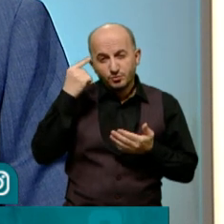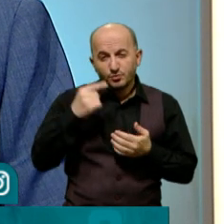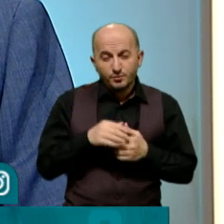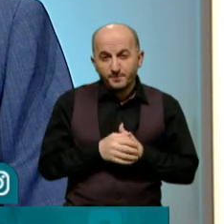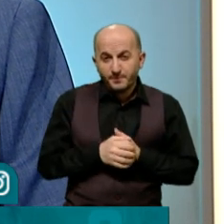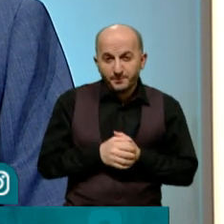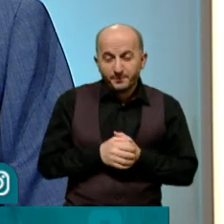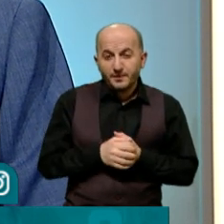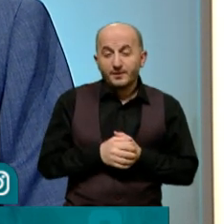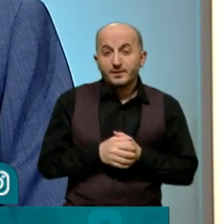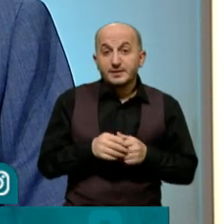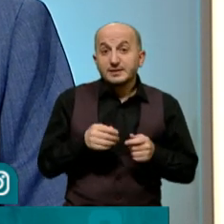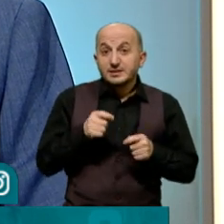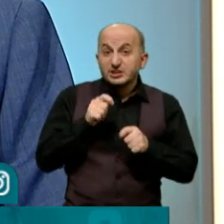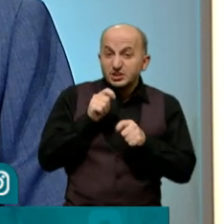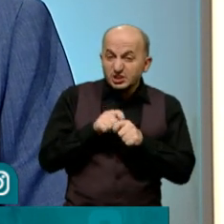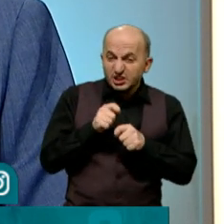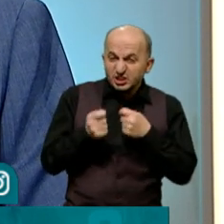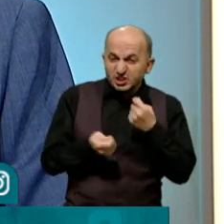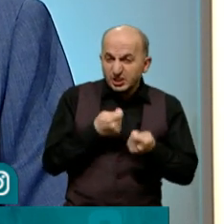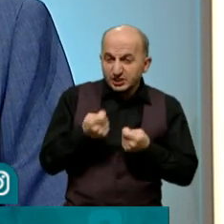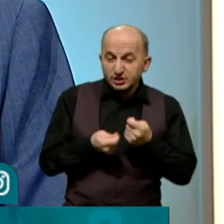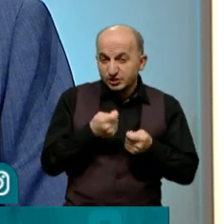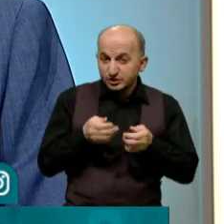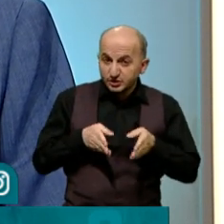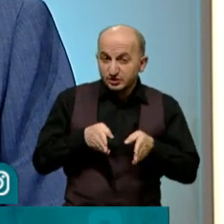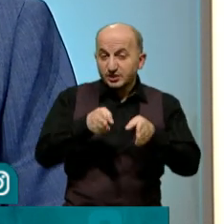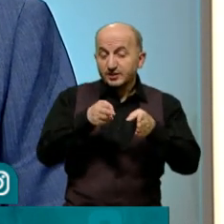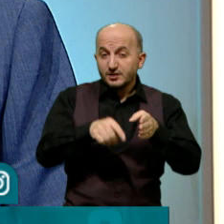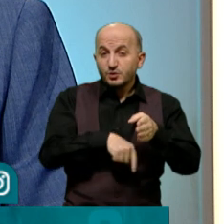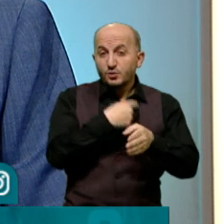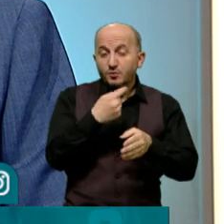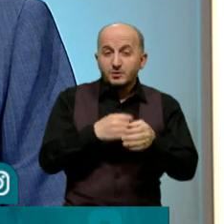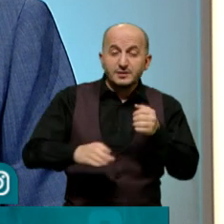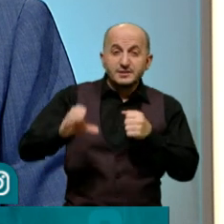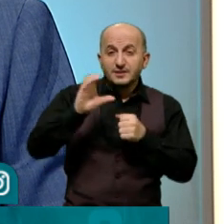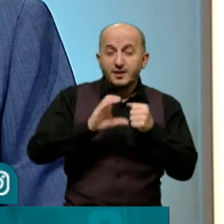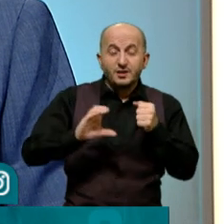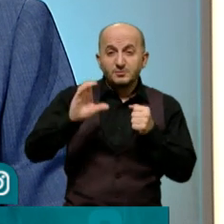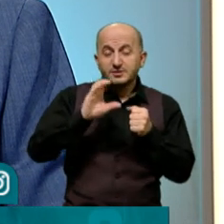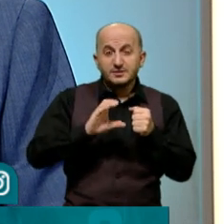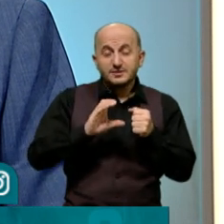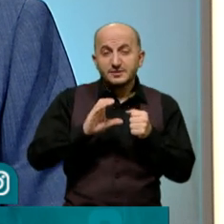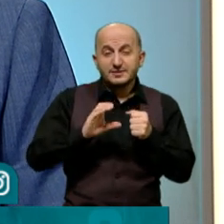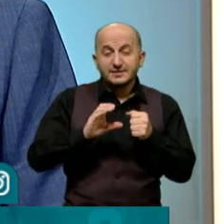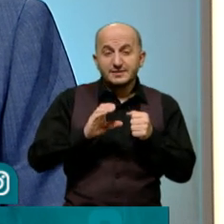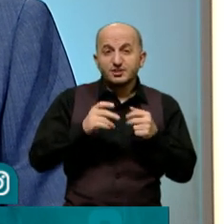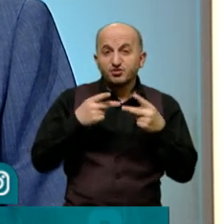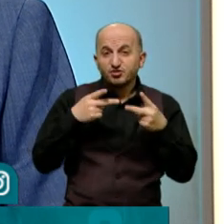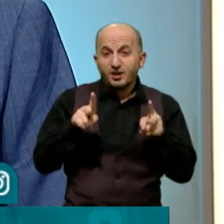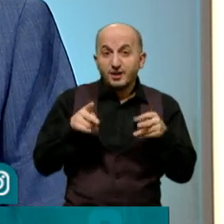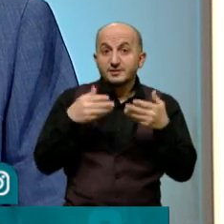Bunların kurumuşu, işleyiş şekli normalde işte İslam'ın efendim tecviz